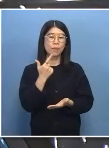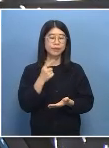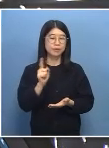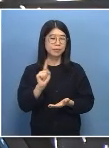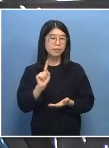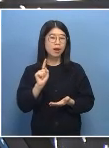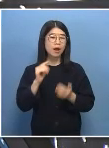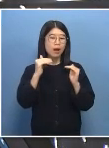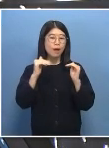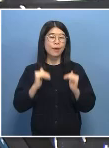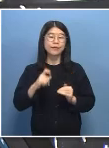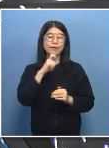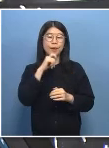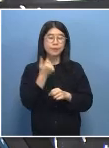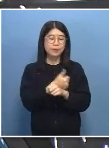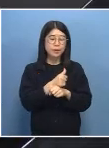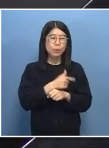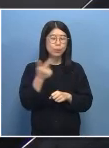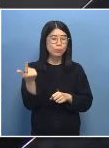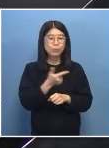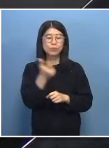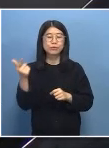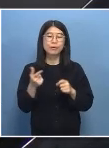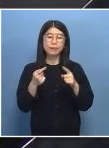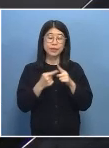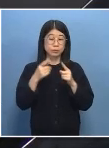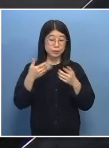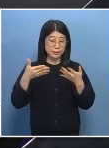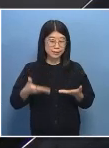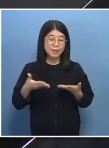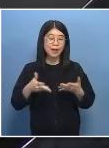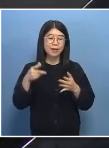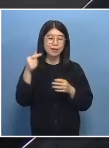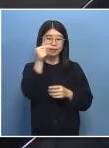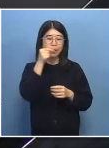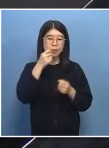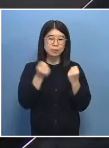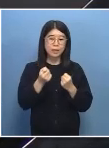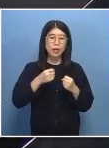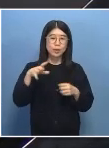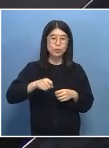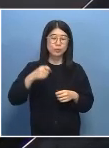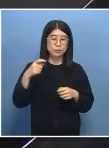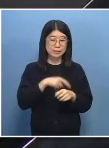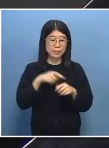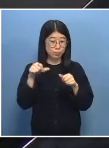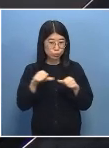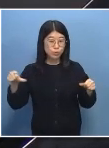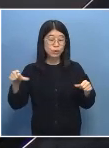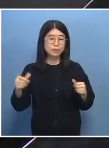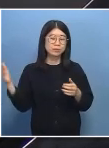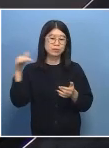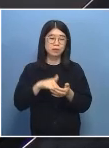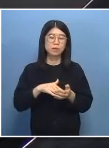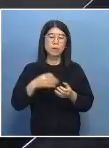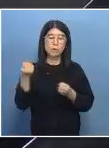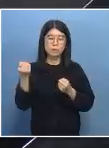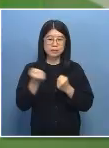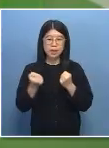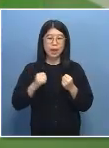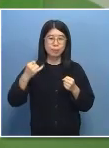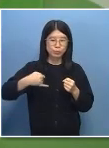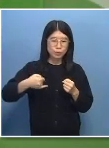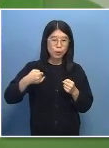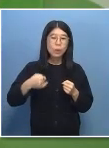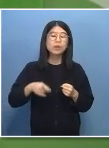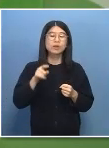間咧，有機會好多人就將而家嘅燃油車用多啲時間先咯，用到佢真係唔行得啦，我